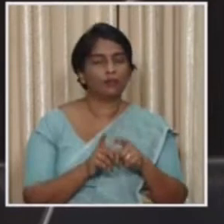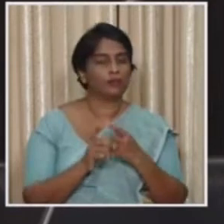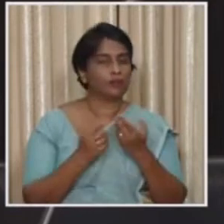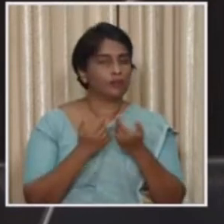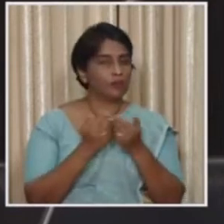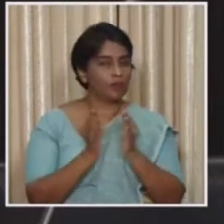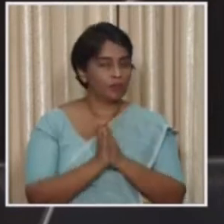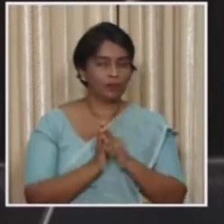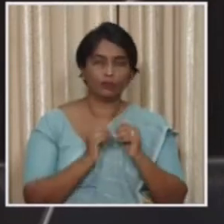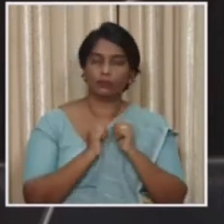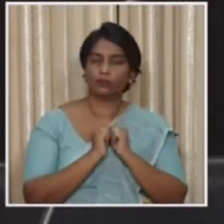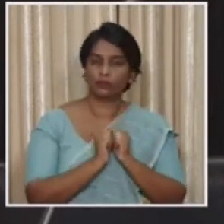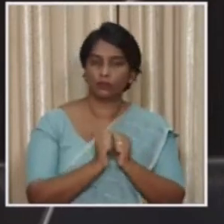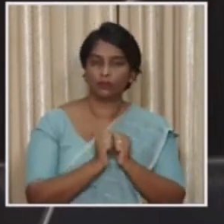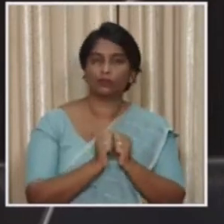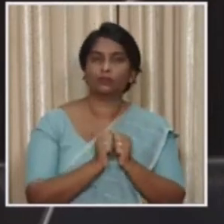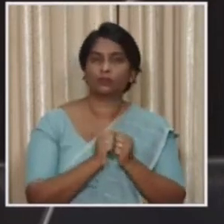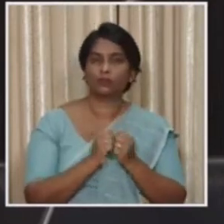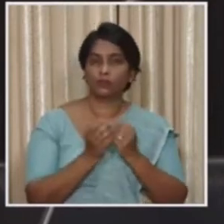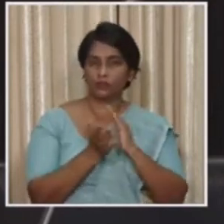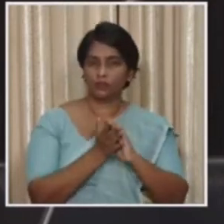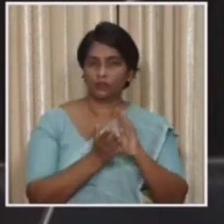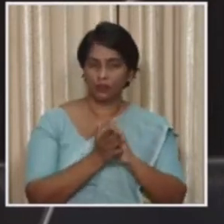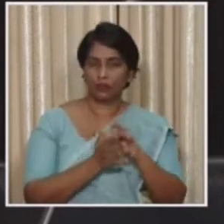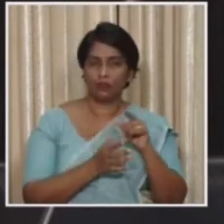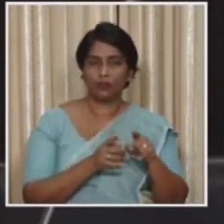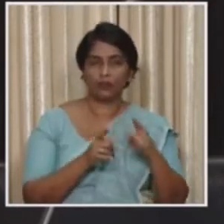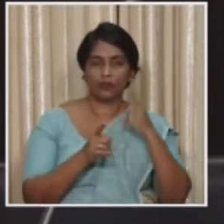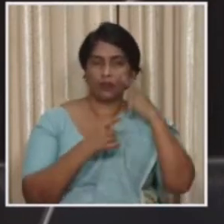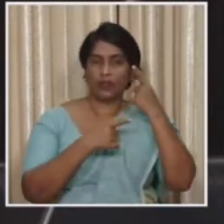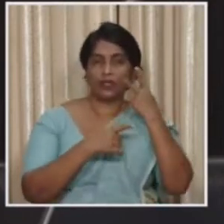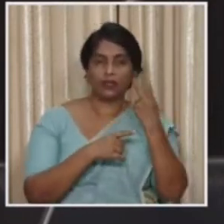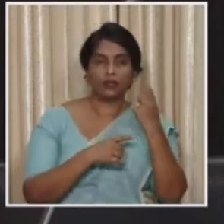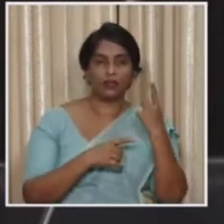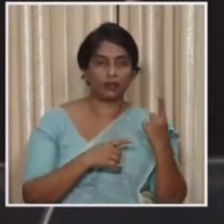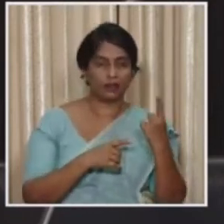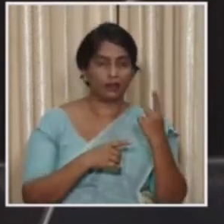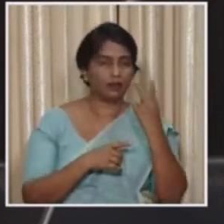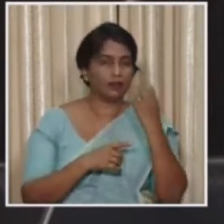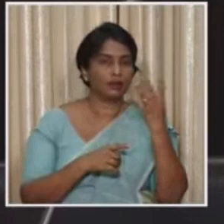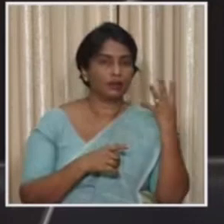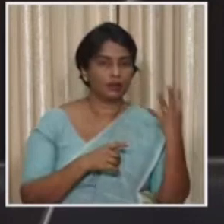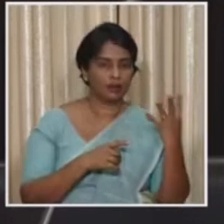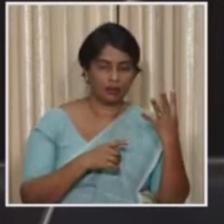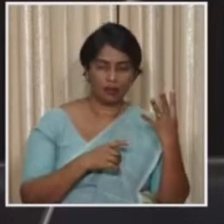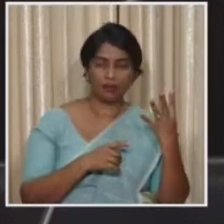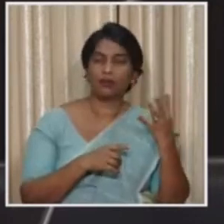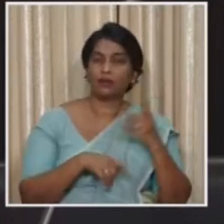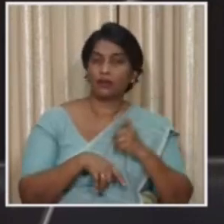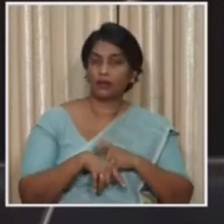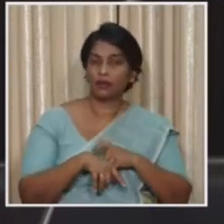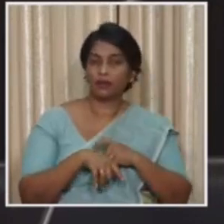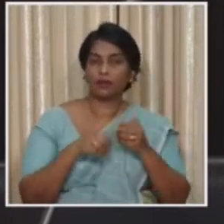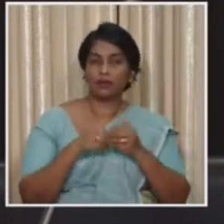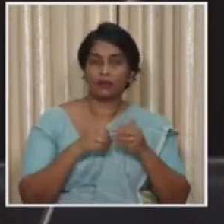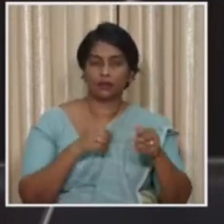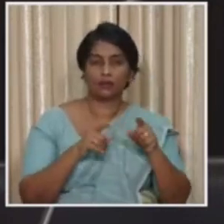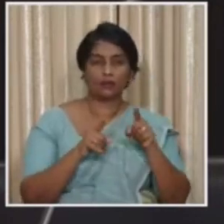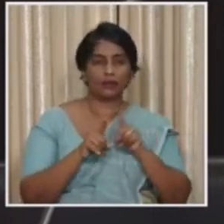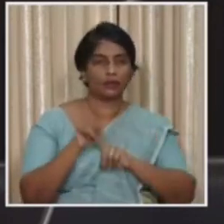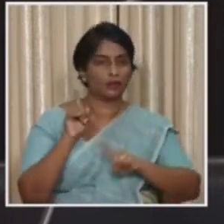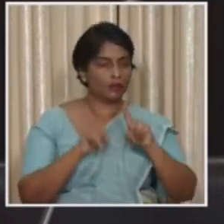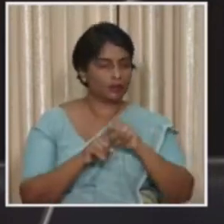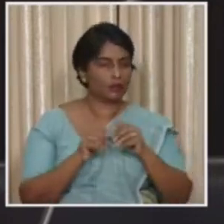பணியாற்றியவர். அதே போல இங்கு 2001-2004 காலங்களிலே இரண்டு முறை பாராளுமன்றத்துக்கு வந்து இந்த பாராளுமன்ற